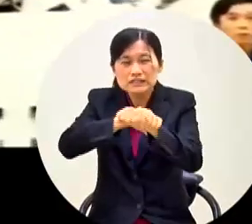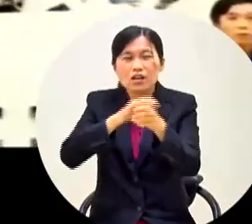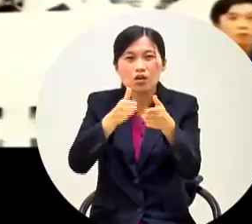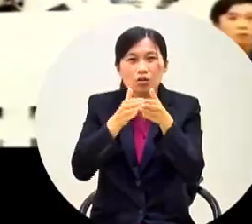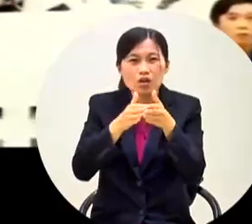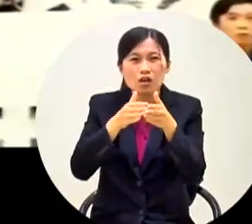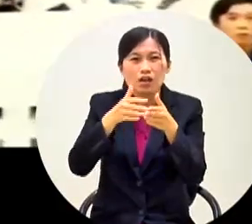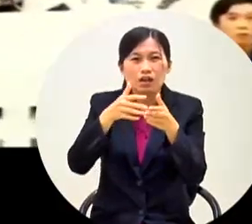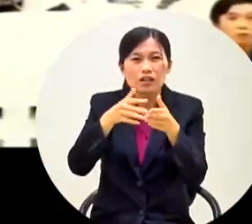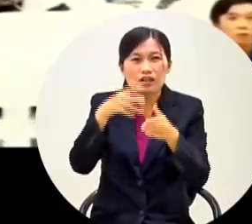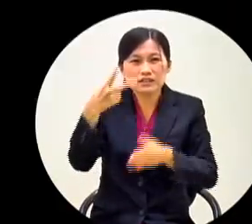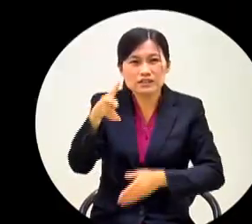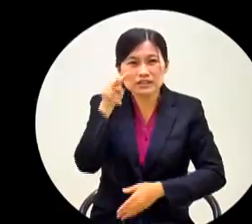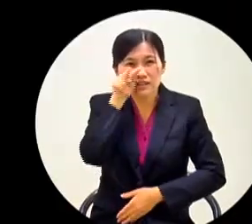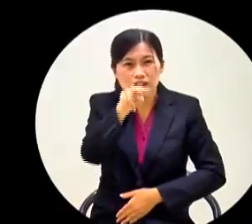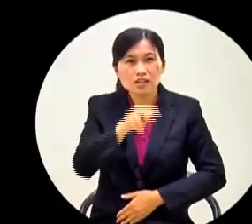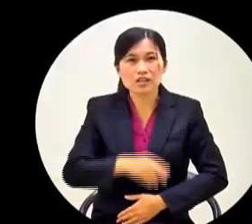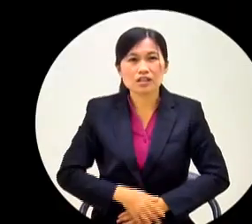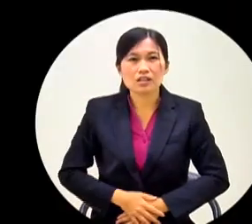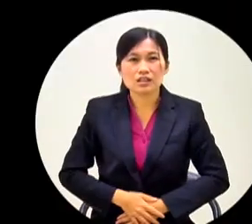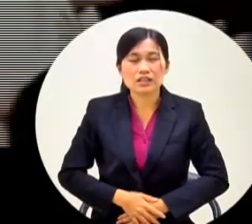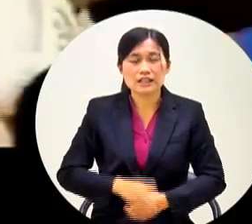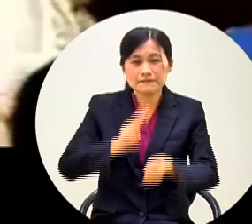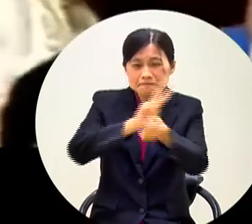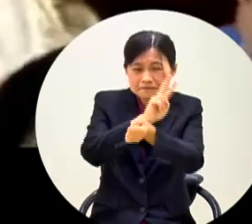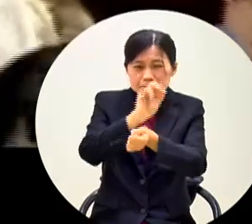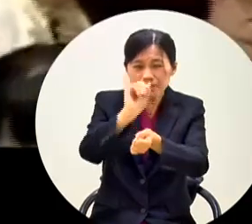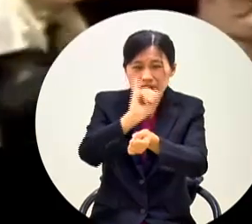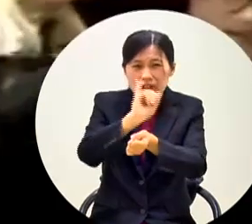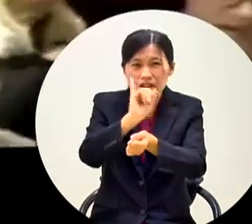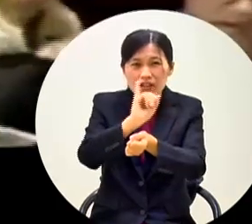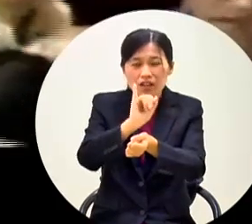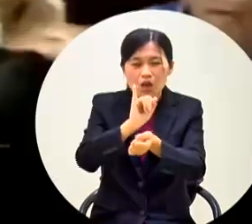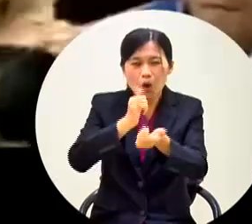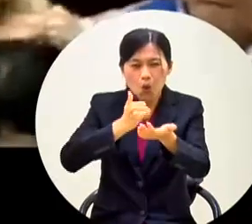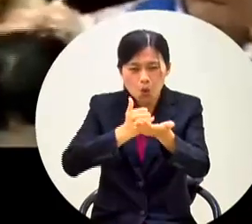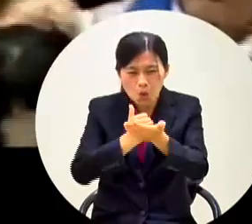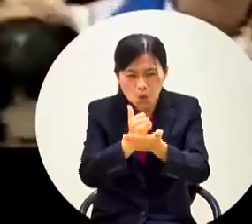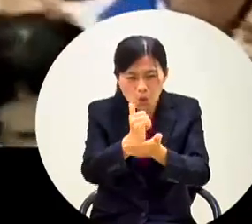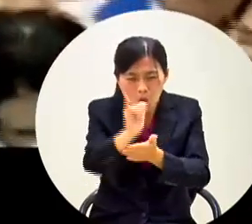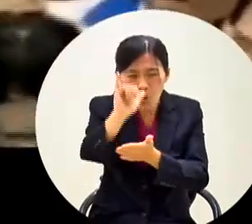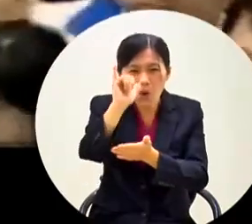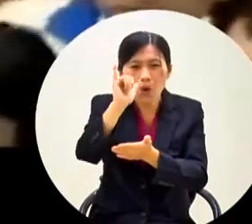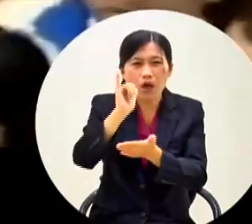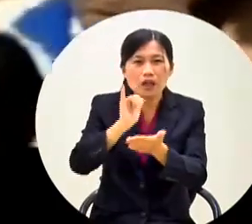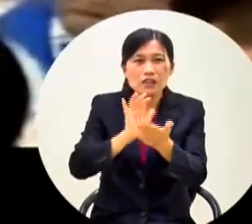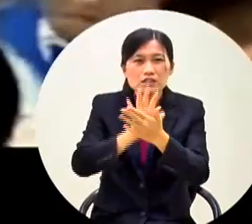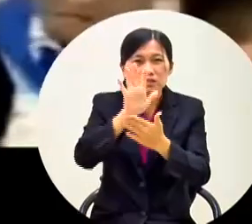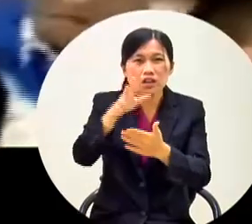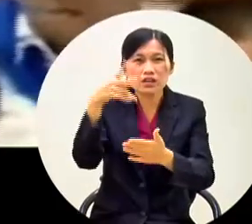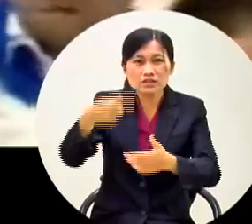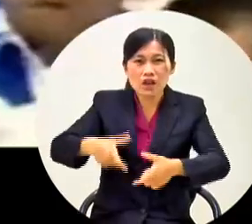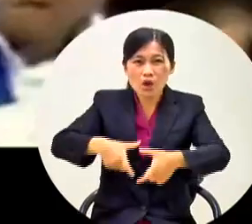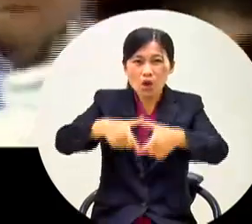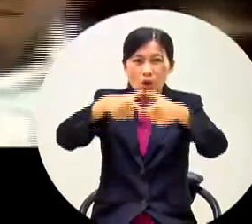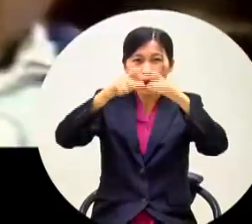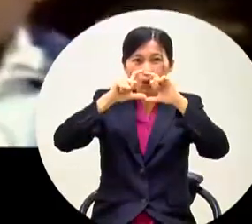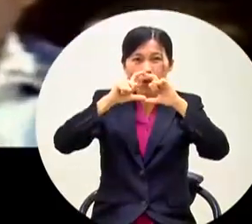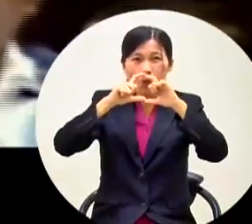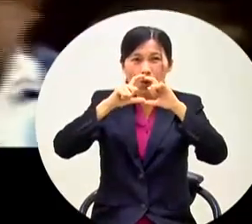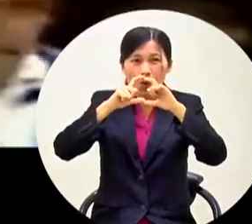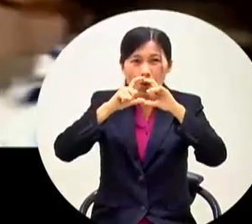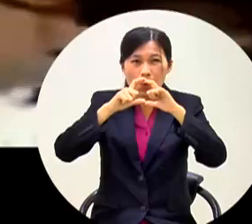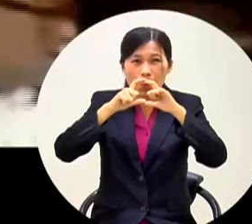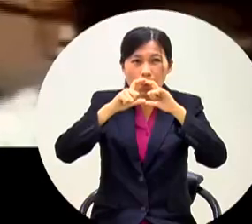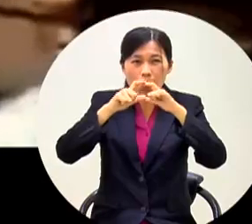林婉容议员跌倒，我从跌倒之后再次回到主席台上。林婉容议员跌